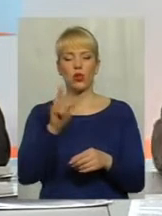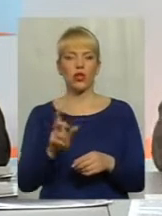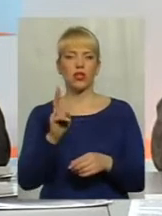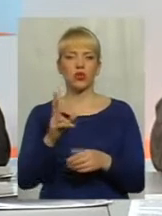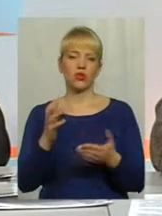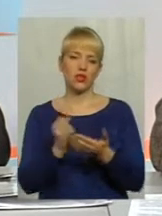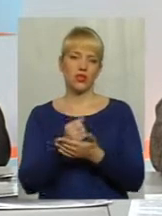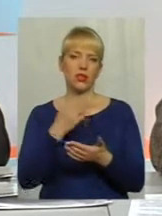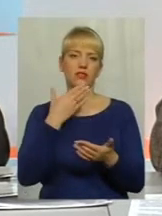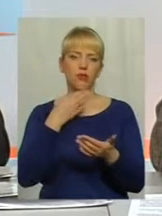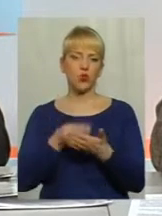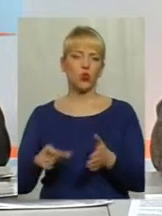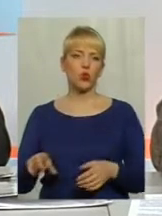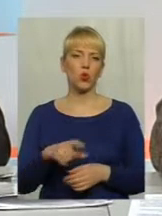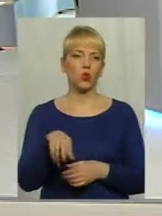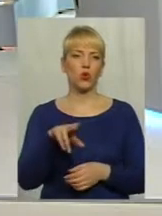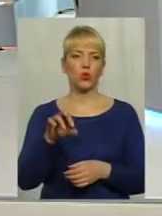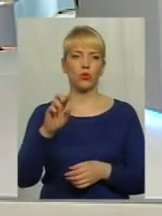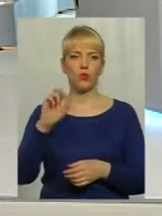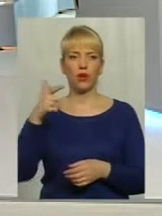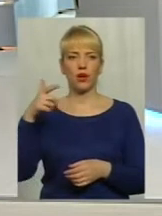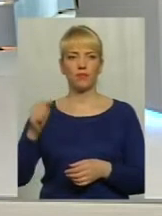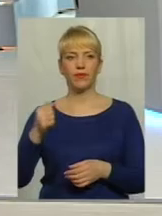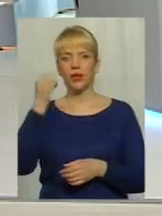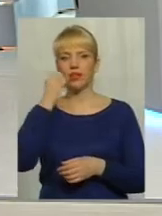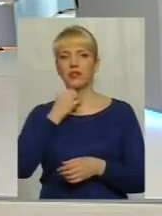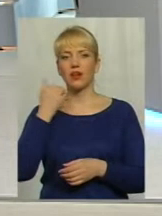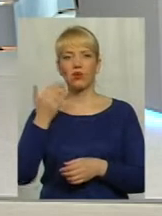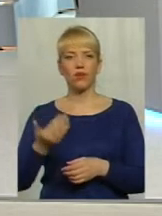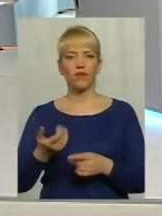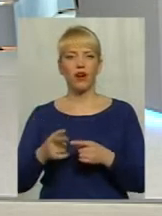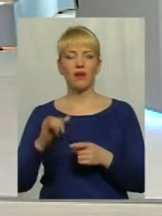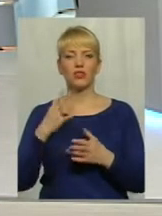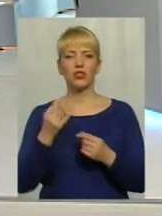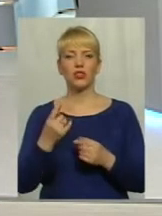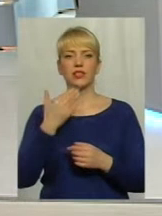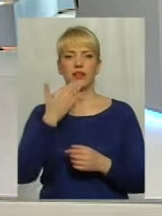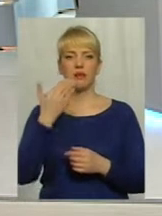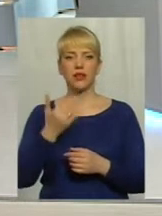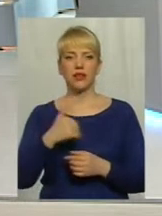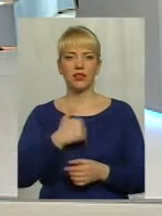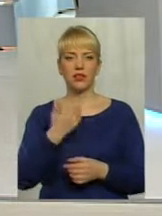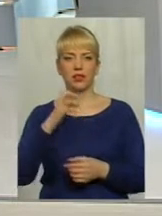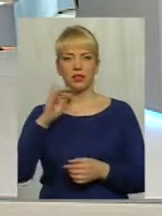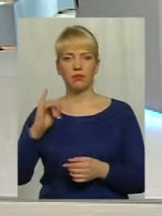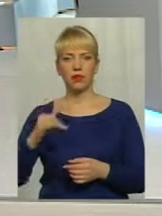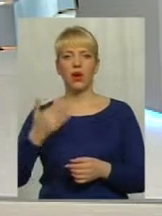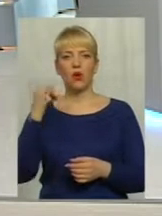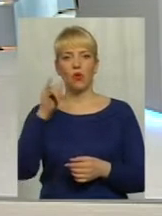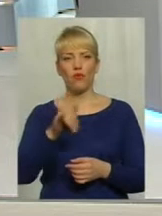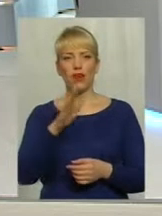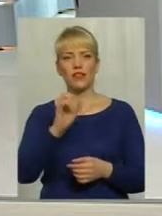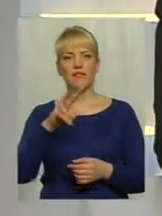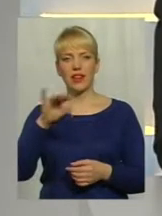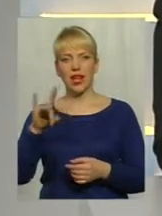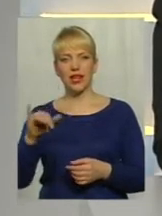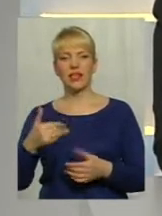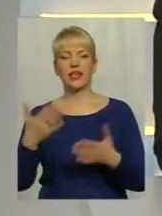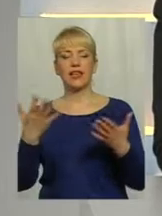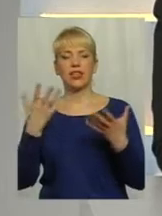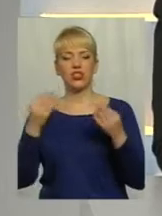свою дорогу до Бога. Дякую велике. Пане Олег, ще хотілося б запитати, у вас можливо більше все ж таки в пана Валерія, Які